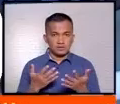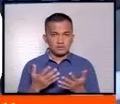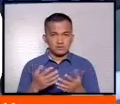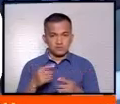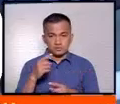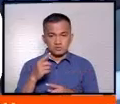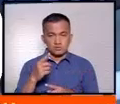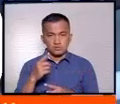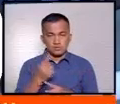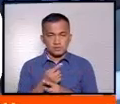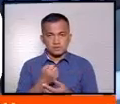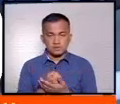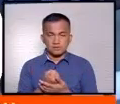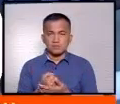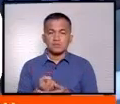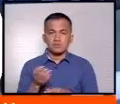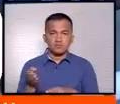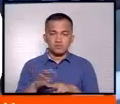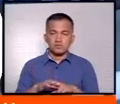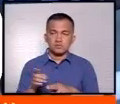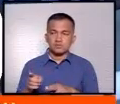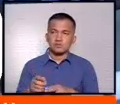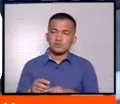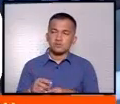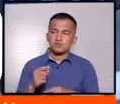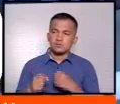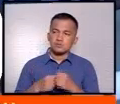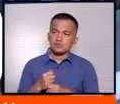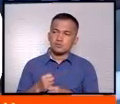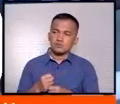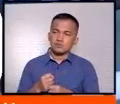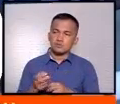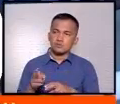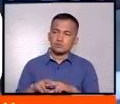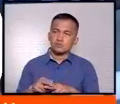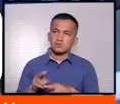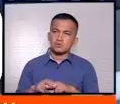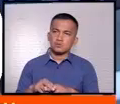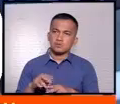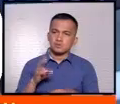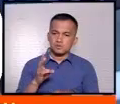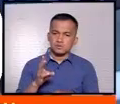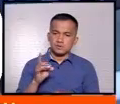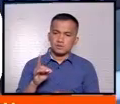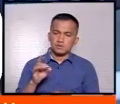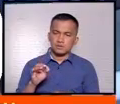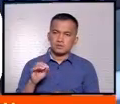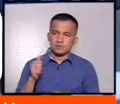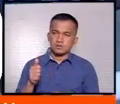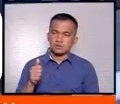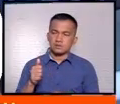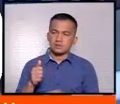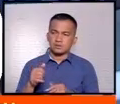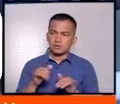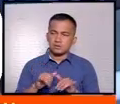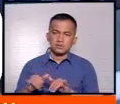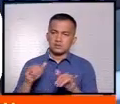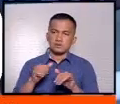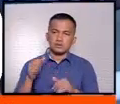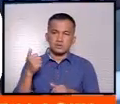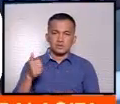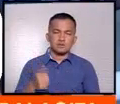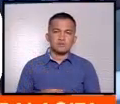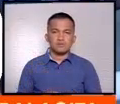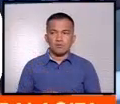ng gano'n. Magkano bonus na natatanggap mo? Ano po? Taon-taon ho nagtataas eh. 7, 8, 9, 10. Tapos steady na ho sa 10.